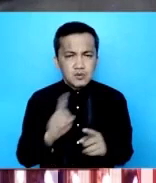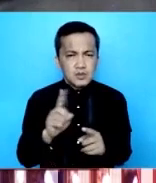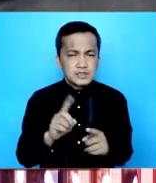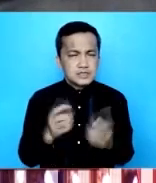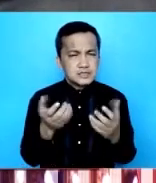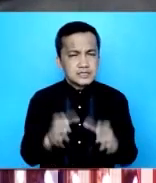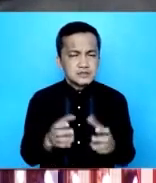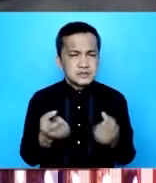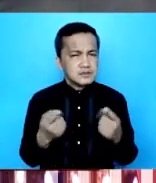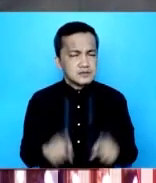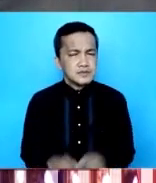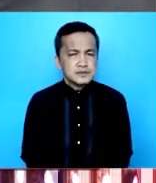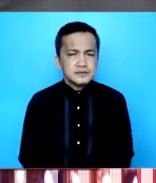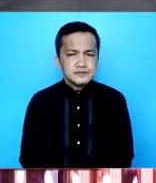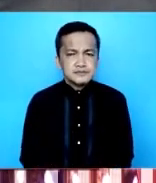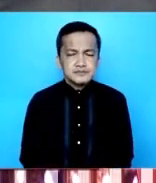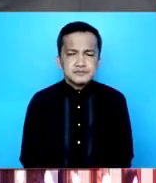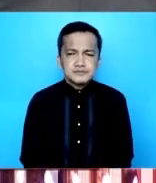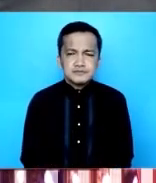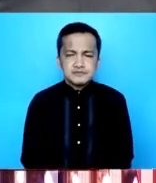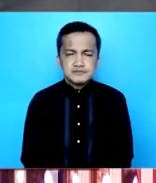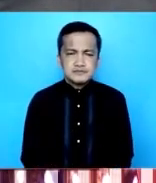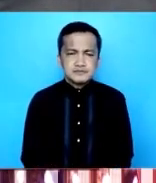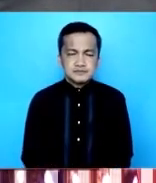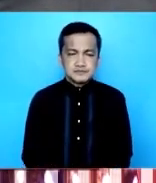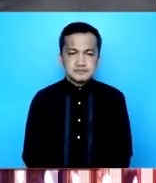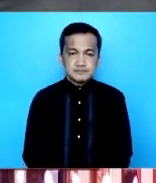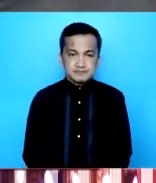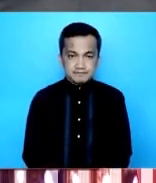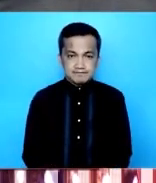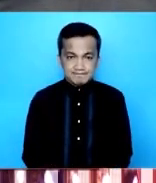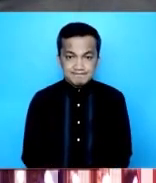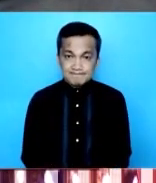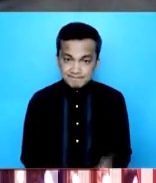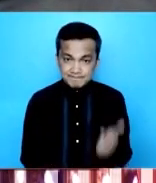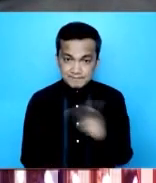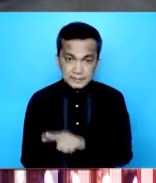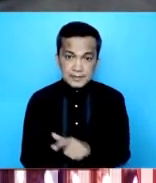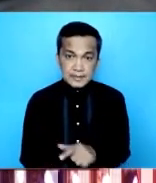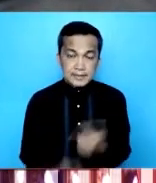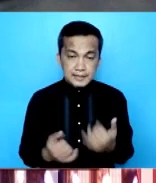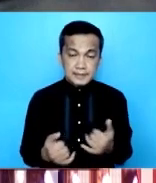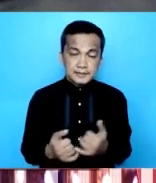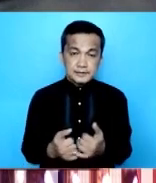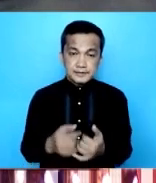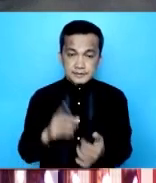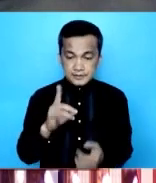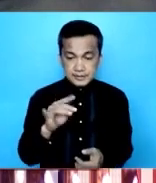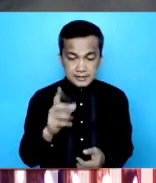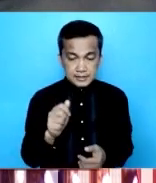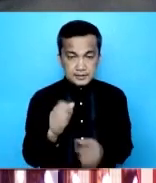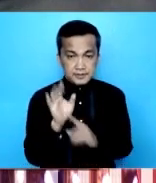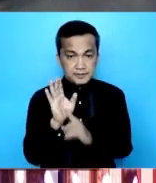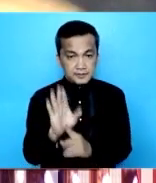happening? Sa ngayon po, again, based sa data na pinapakita,